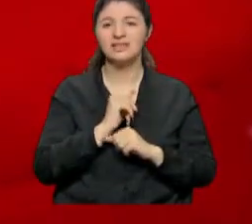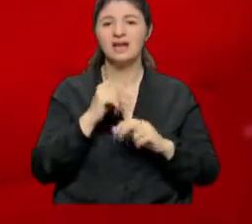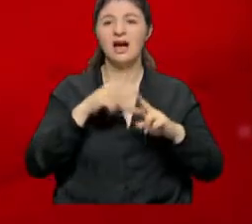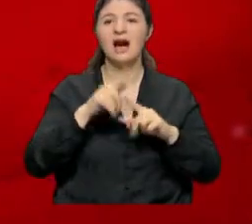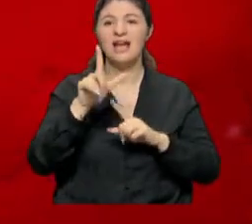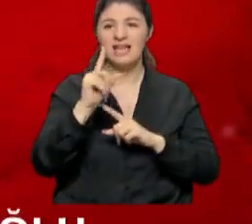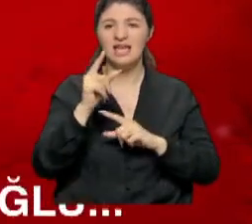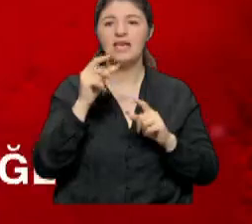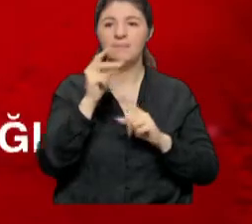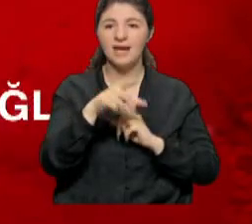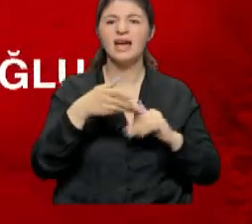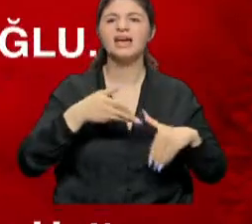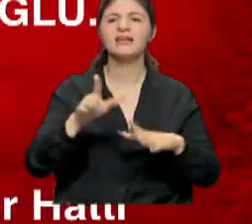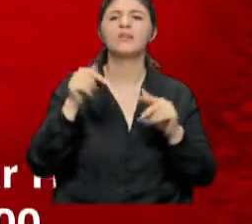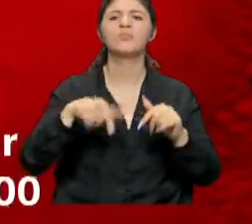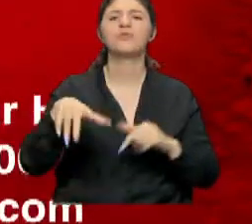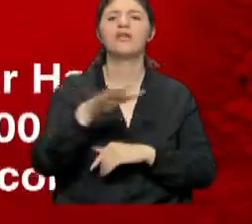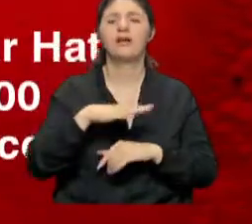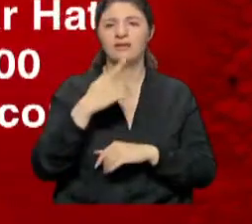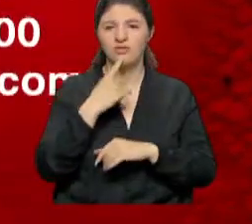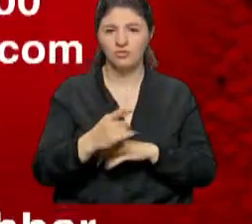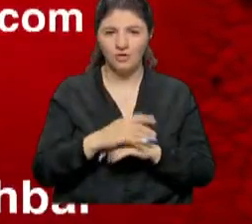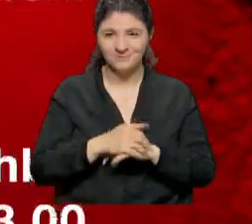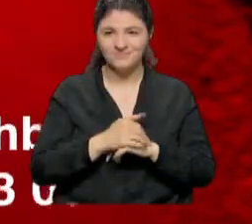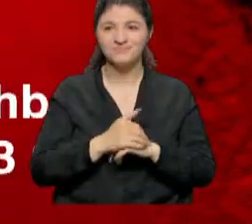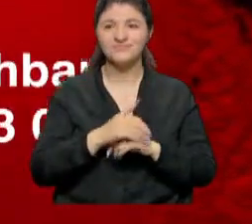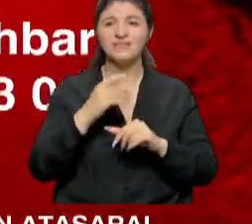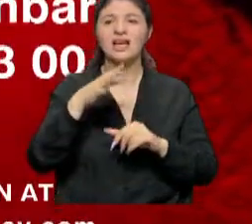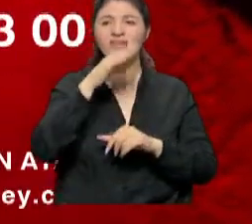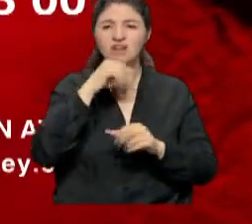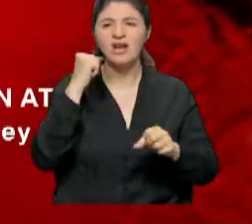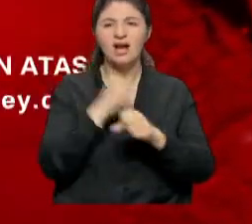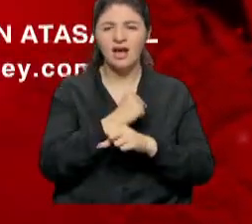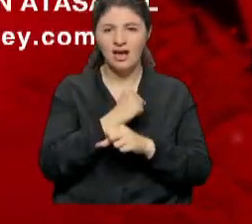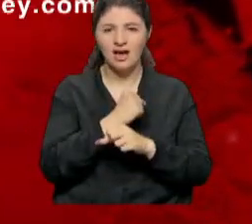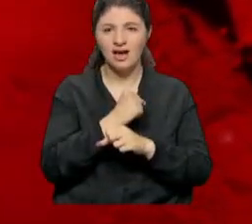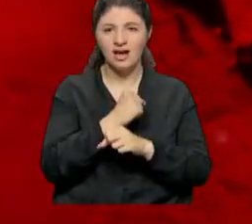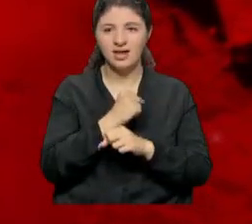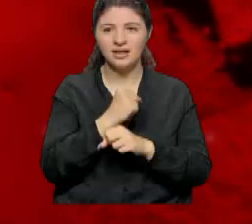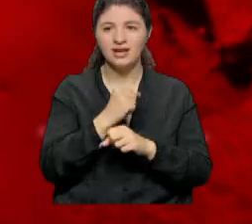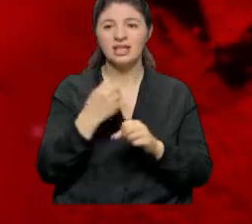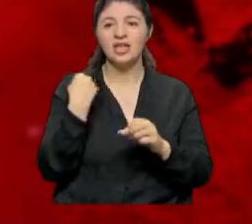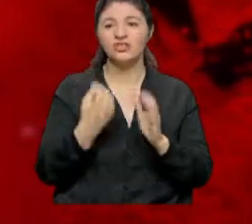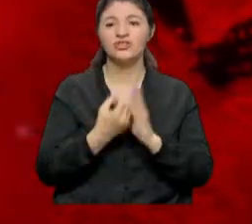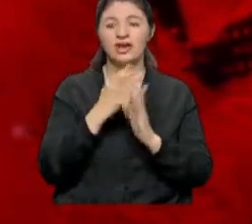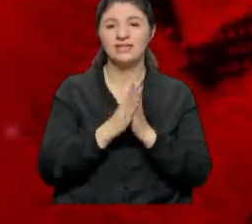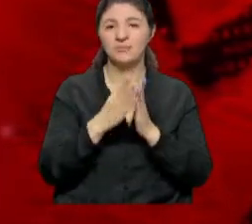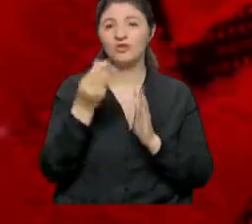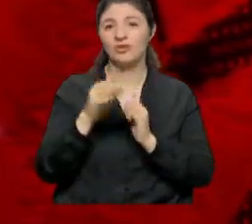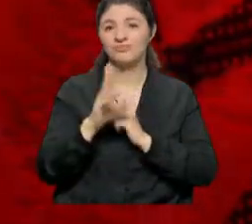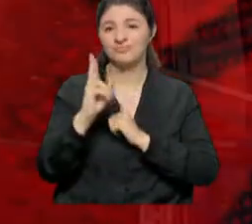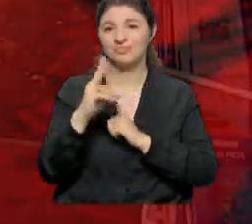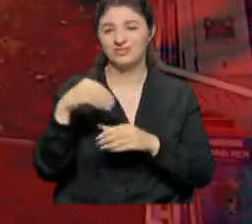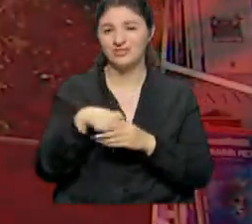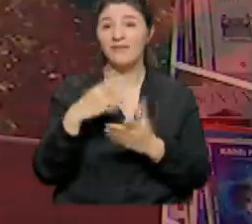alipek gidelim buralardan Muhlis diyor yaşlı Kaya geri çıkan kitaplar